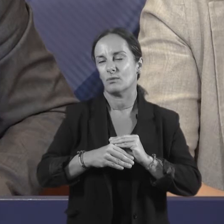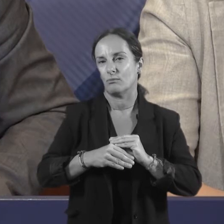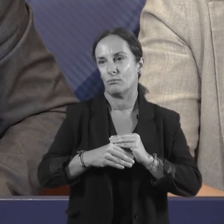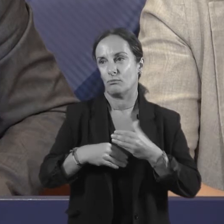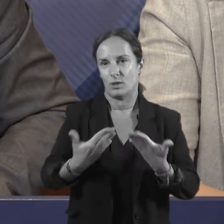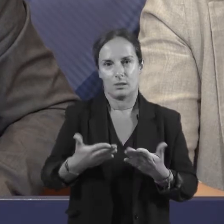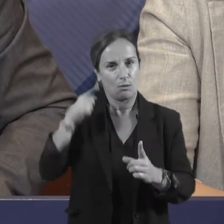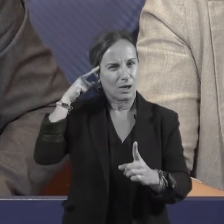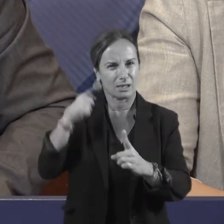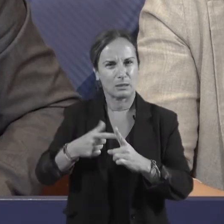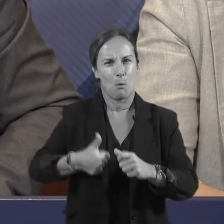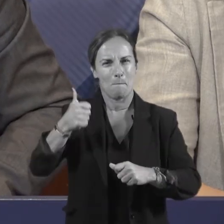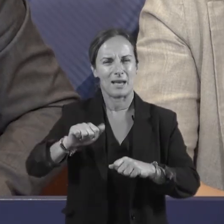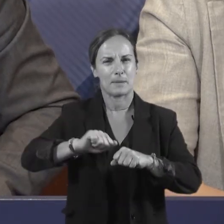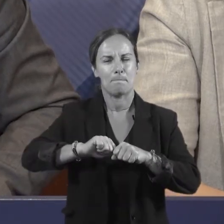aquest esdeveniment.